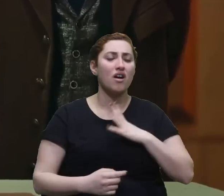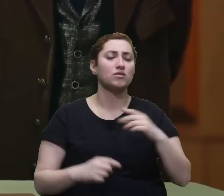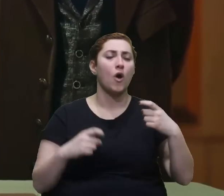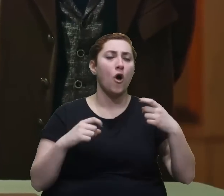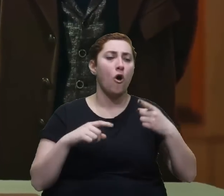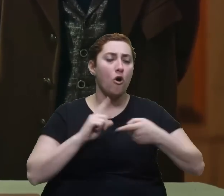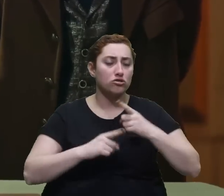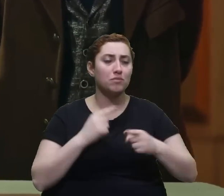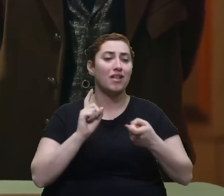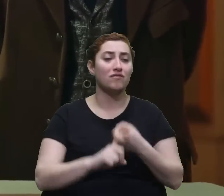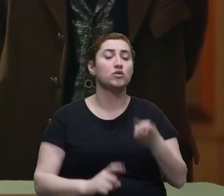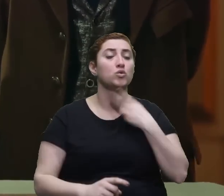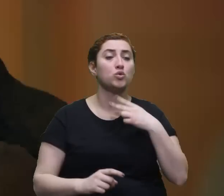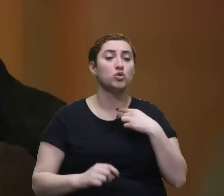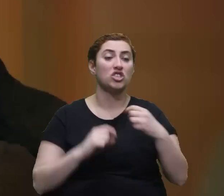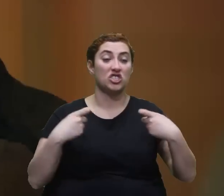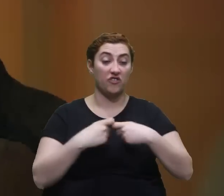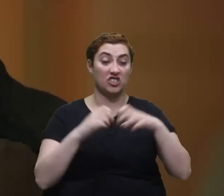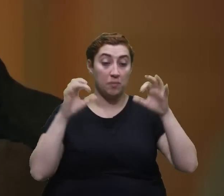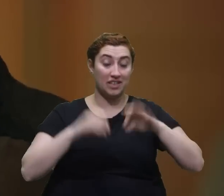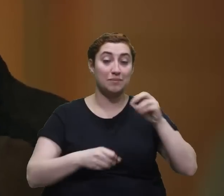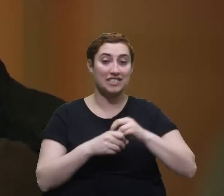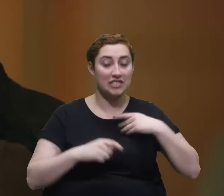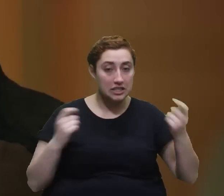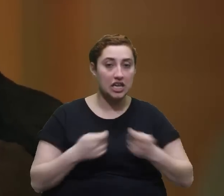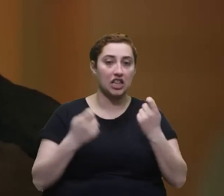Rus savaşını çıkarmak için çaba göstermek olacak.